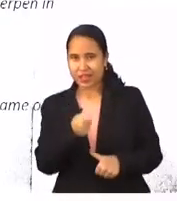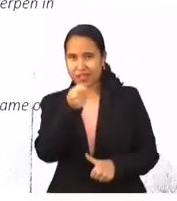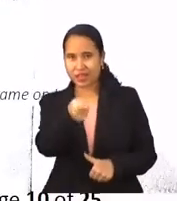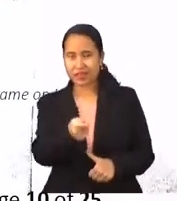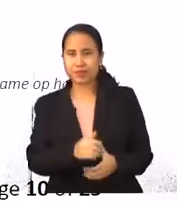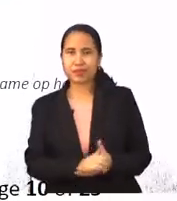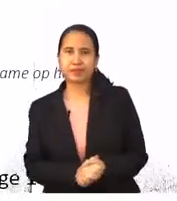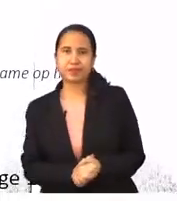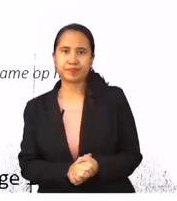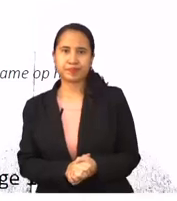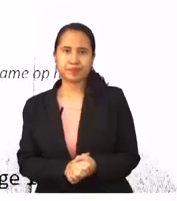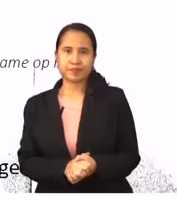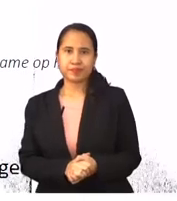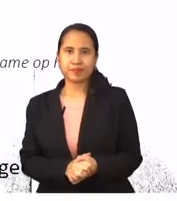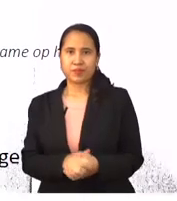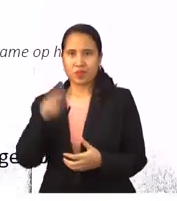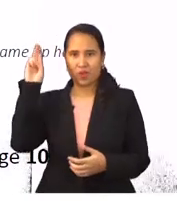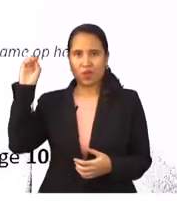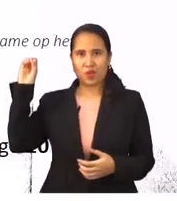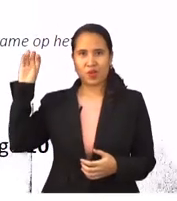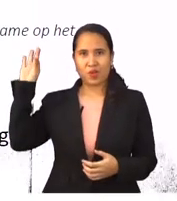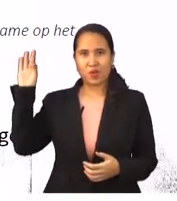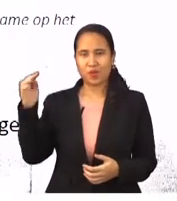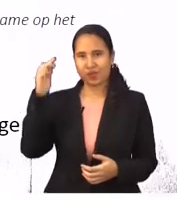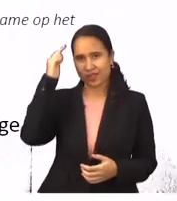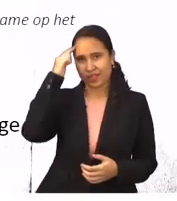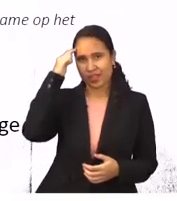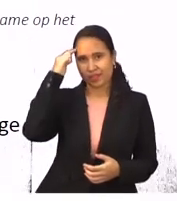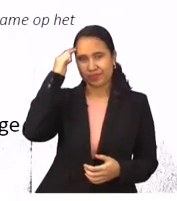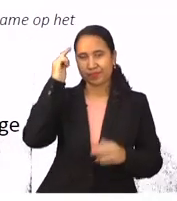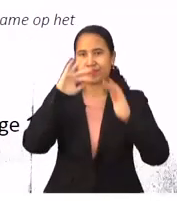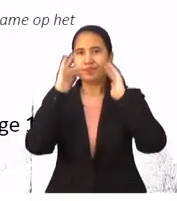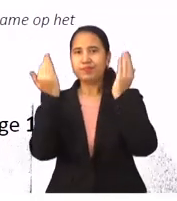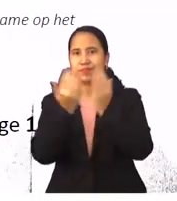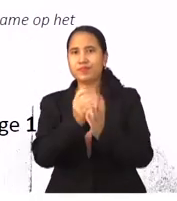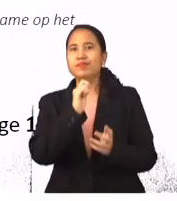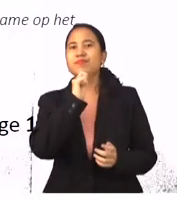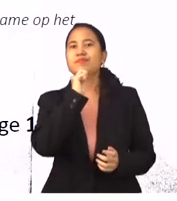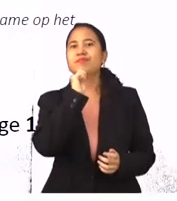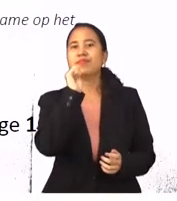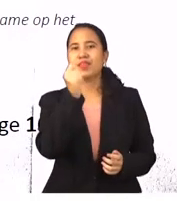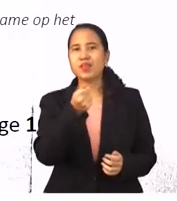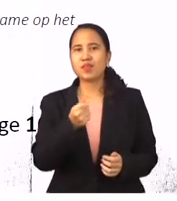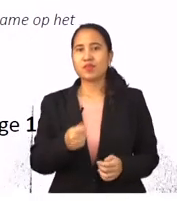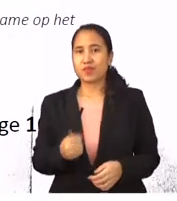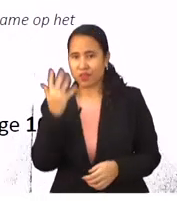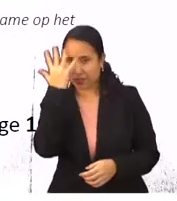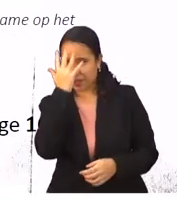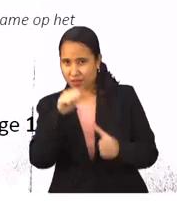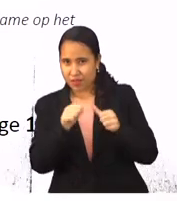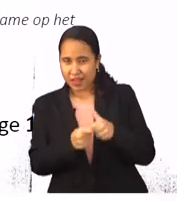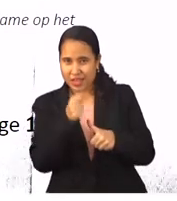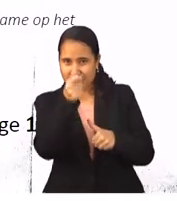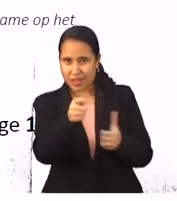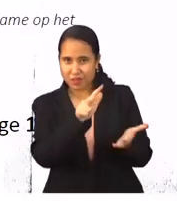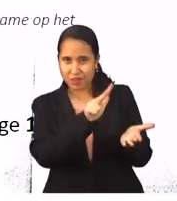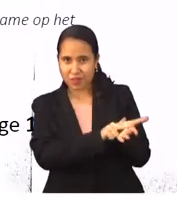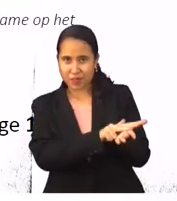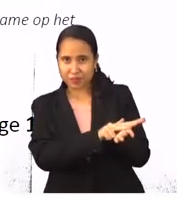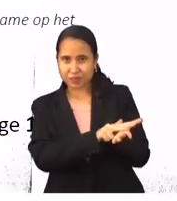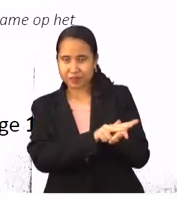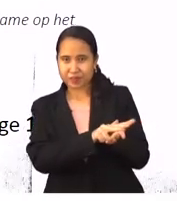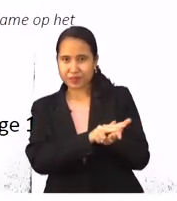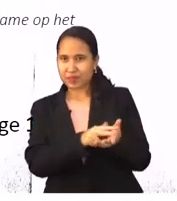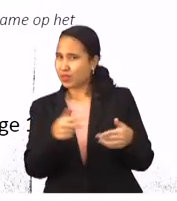Het Hof neemt mee in overweging dat in het algemeen bij het afkondigen van de amnestiewet daarmee geen